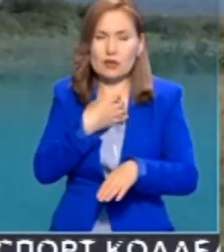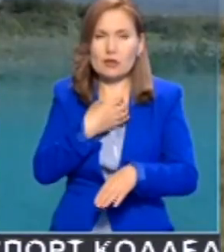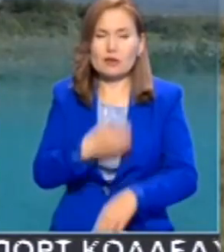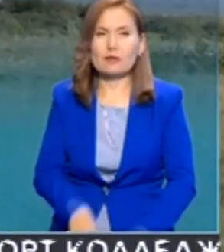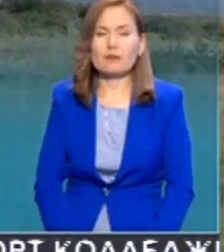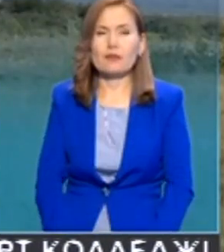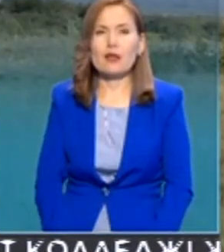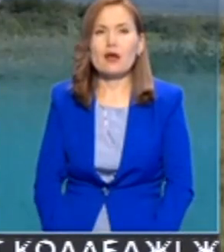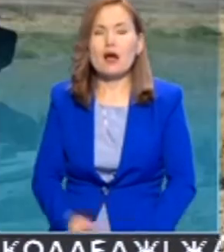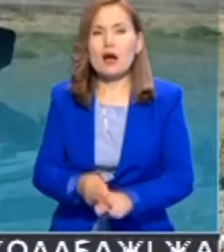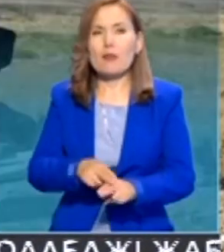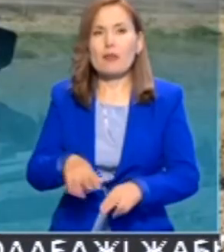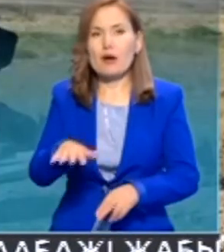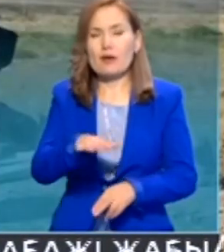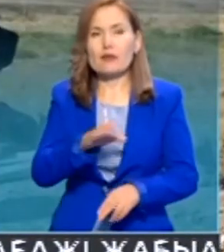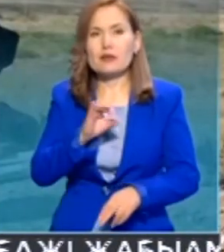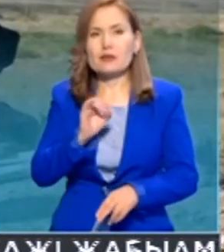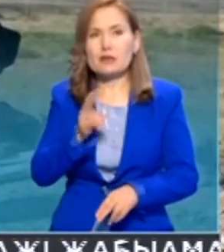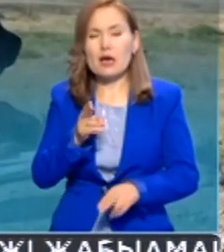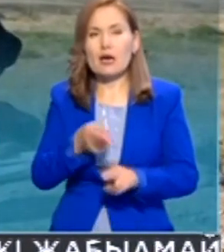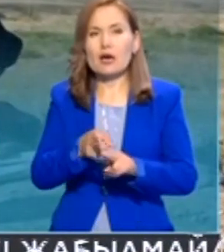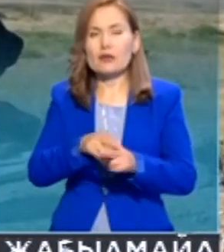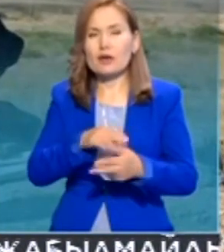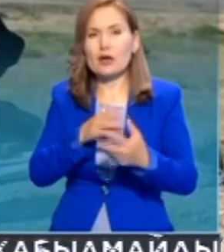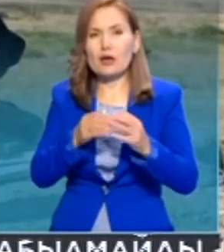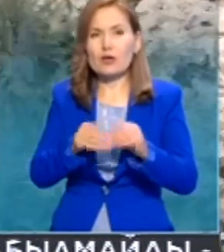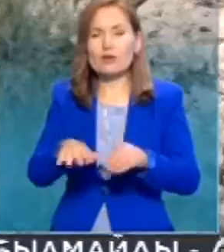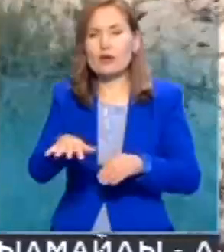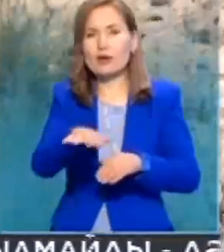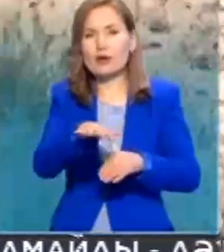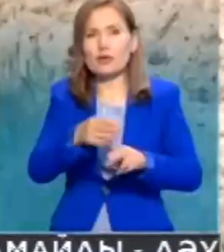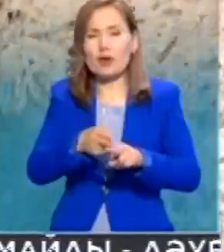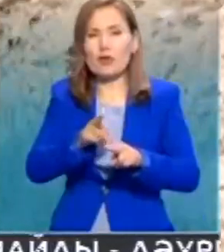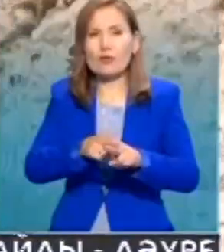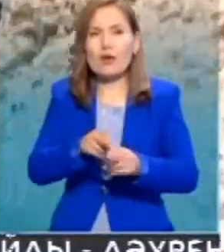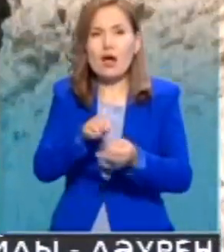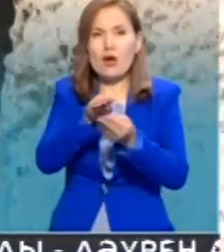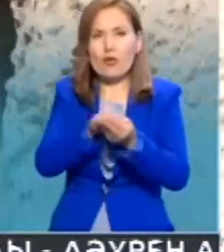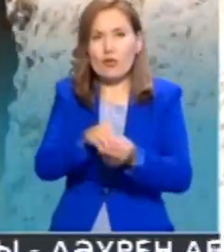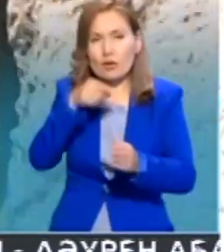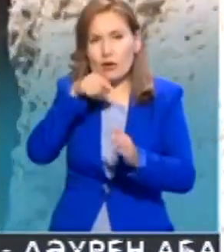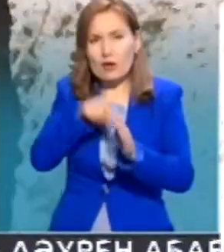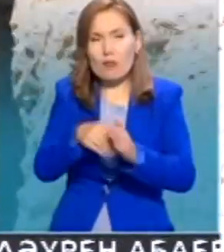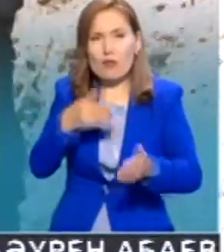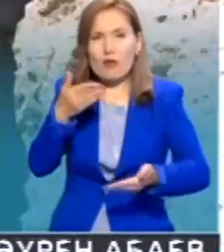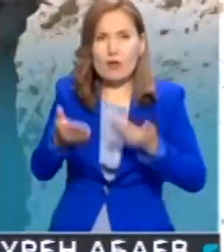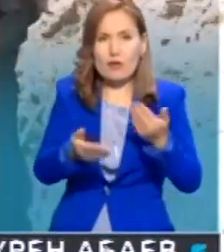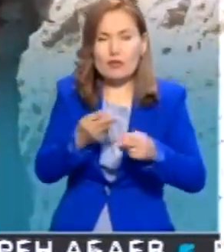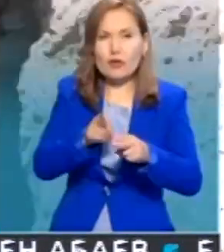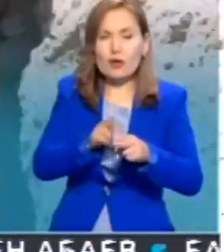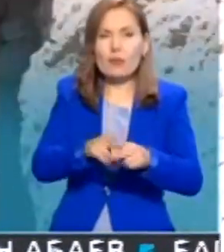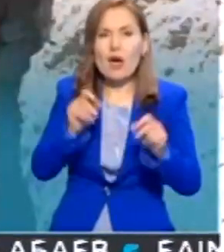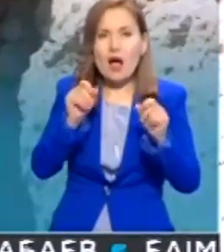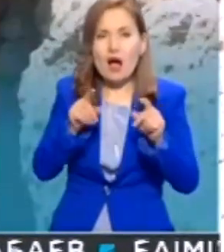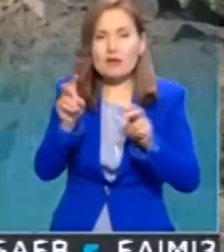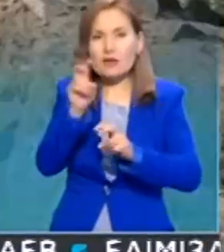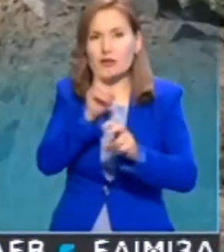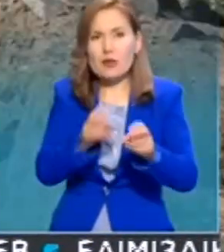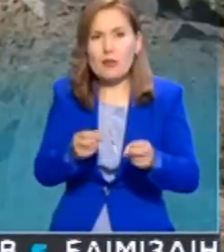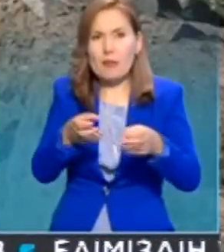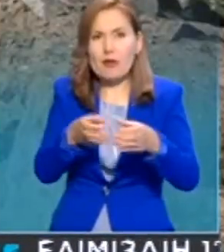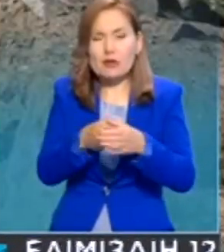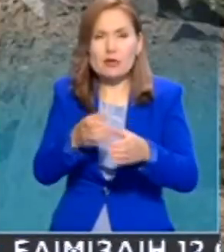Бұл Ақжар ауылының іргесіндегі сақ қорғандары. Мерей Боқаев жақында олардың қопарылып жатқанын көріп, дабыл қаққан. Алтын үшін тарихи